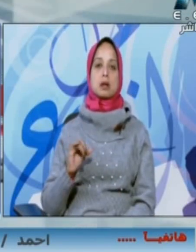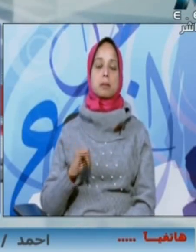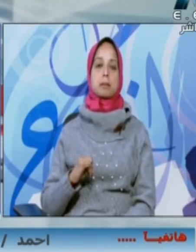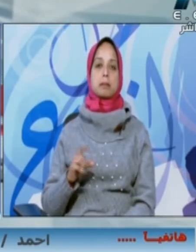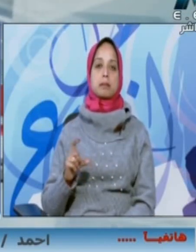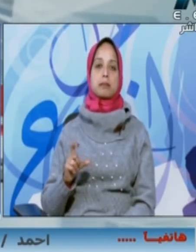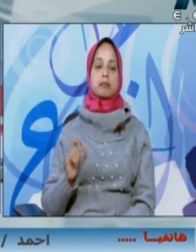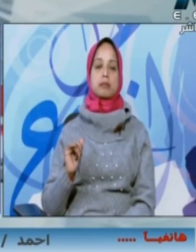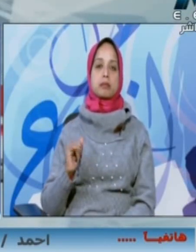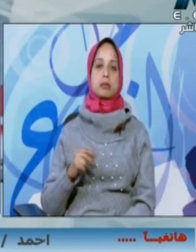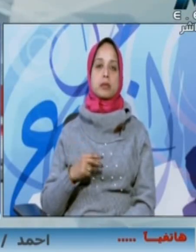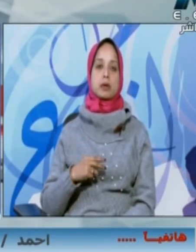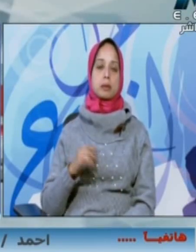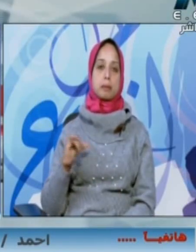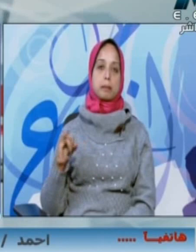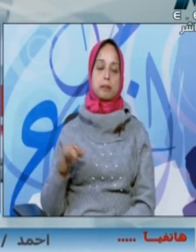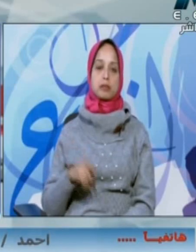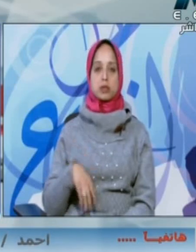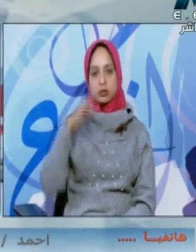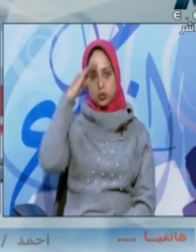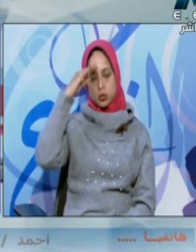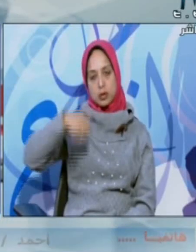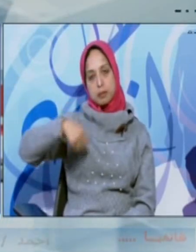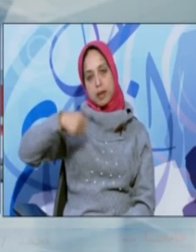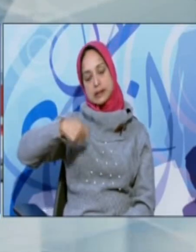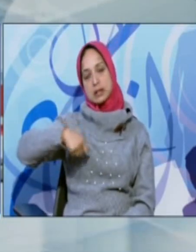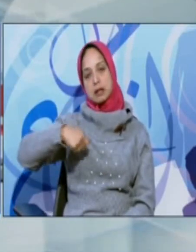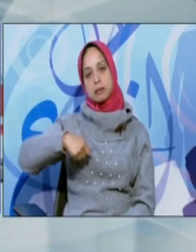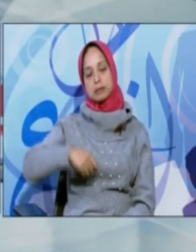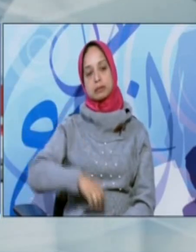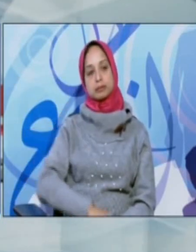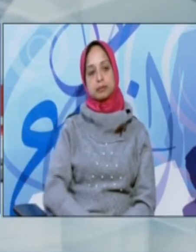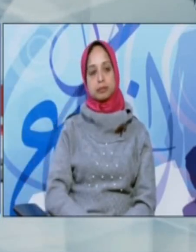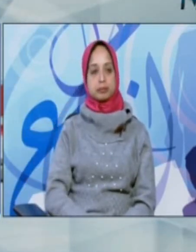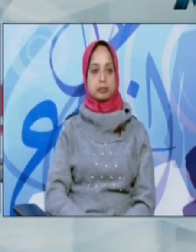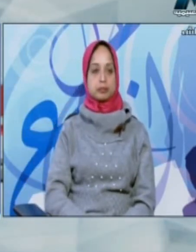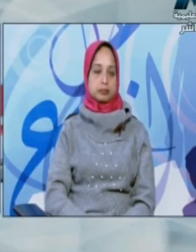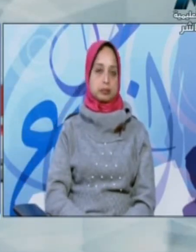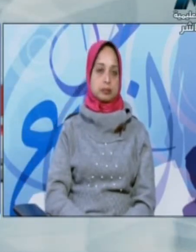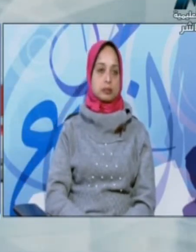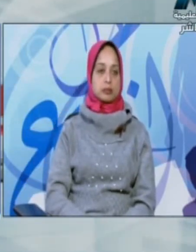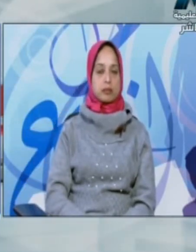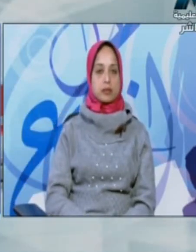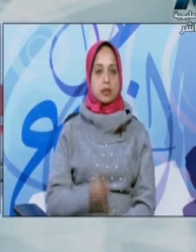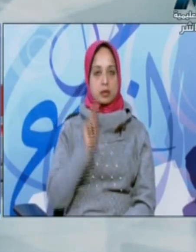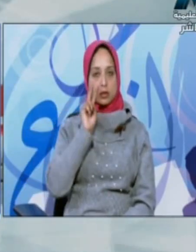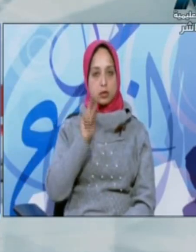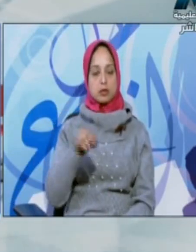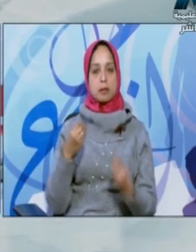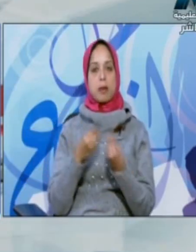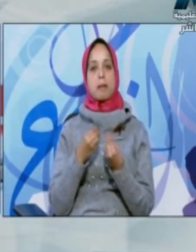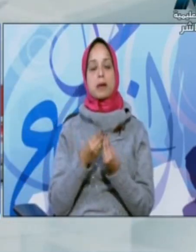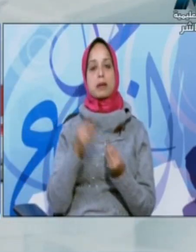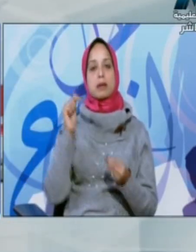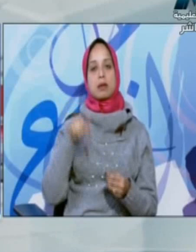يا فندم. ماشي ماشي، شكرا استاذ احمد. العفو يا باشا، العفو. ماشي، مع الف سلامة. طبعا شفنا مع بعض دلوقتي عندنا